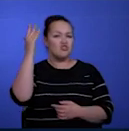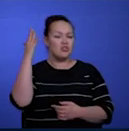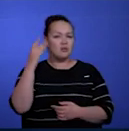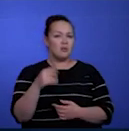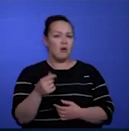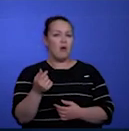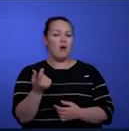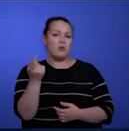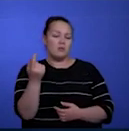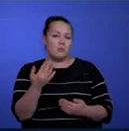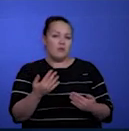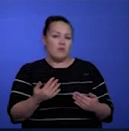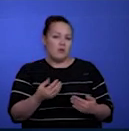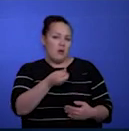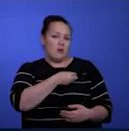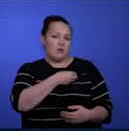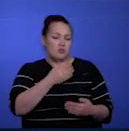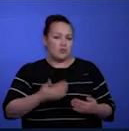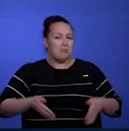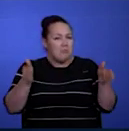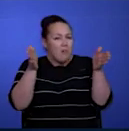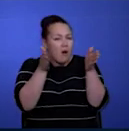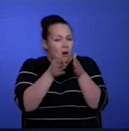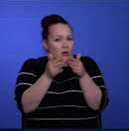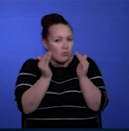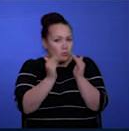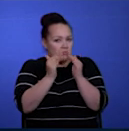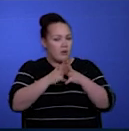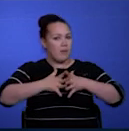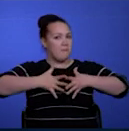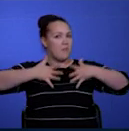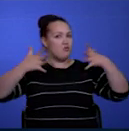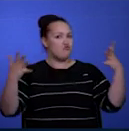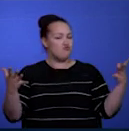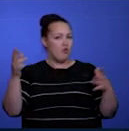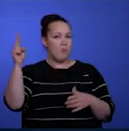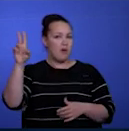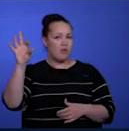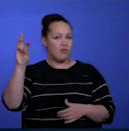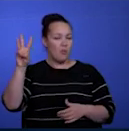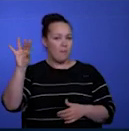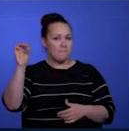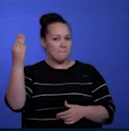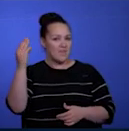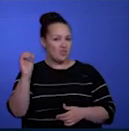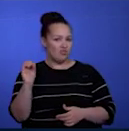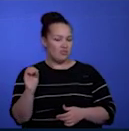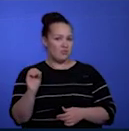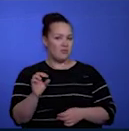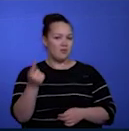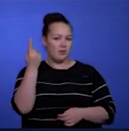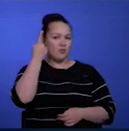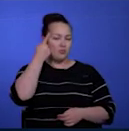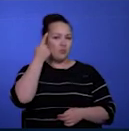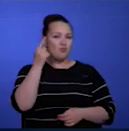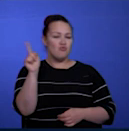бы вы хотели жить у маленьком домике или в большом домище я думаю